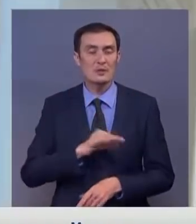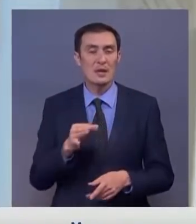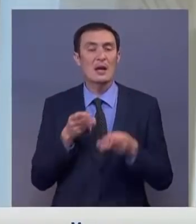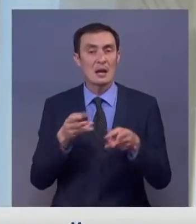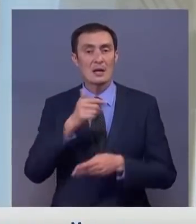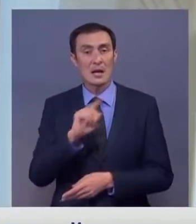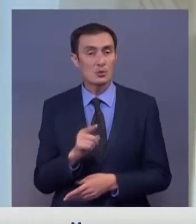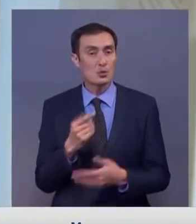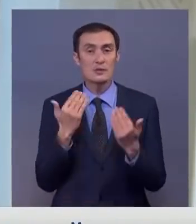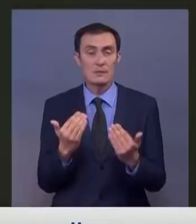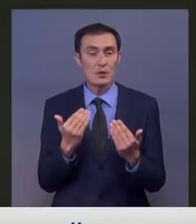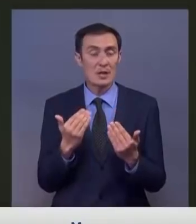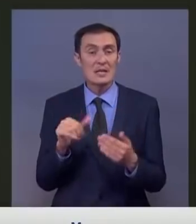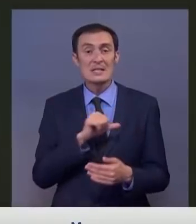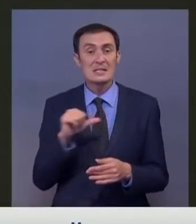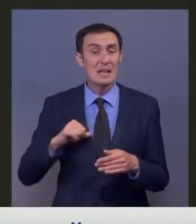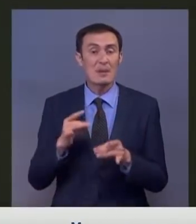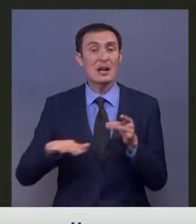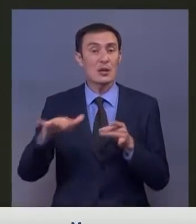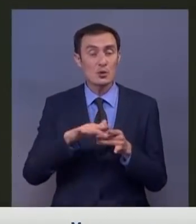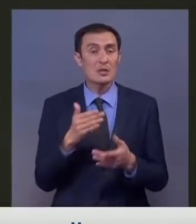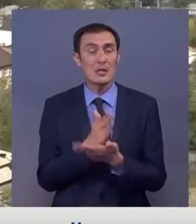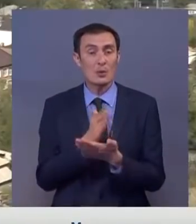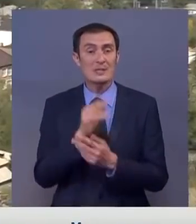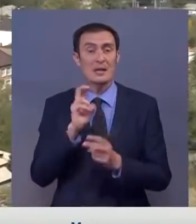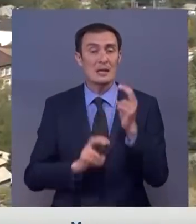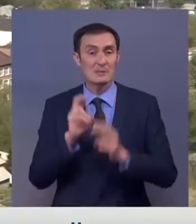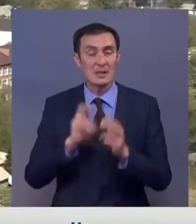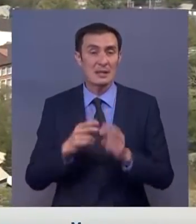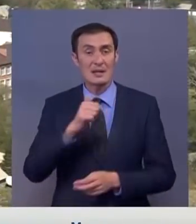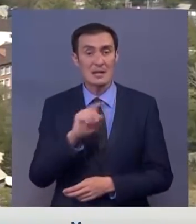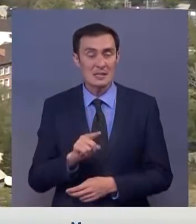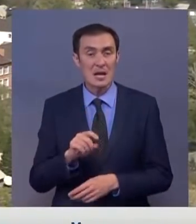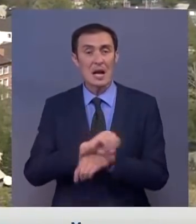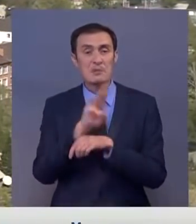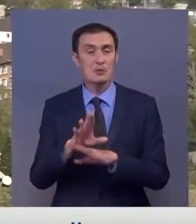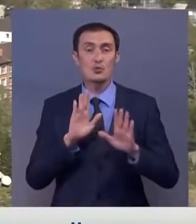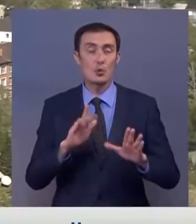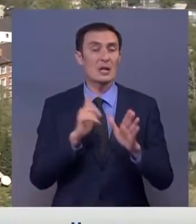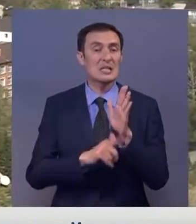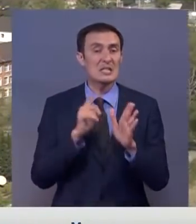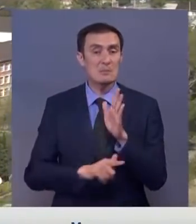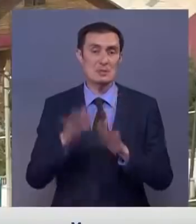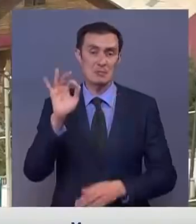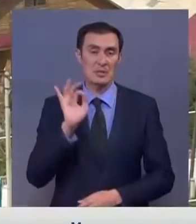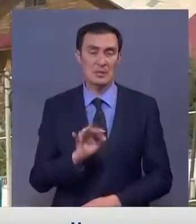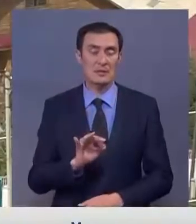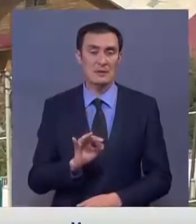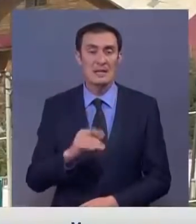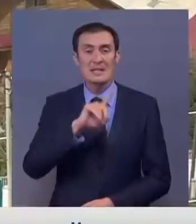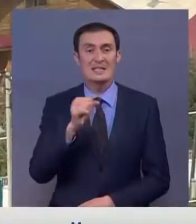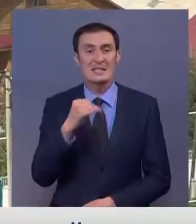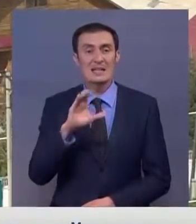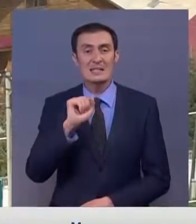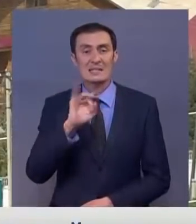топливо. Однако сегодня сам район, где находится газораспределительная станция, обеспечен газом только на 70%. В Зайсане,